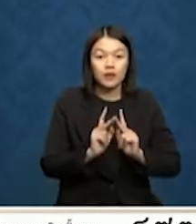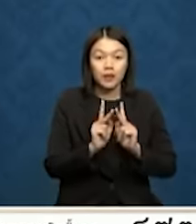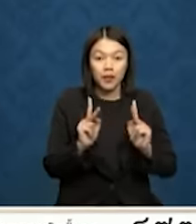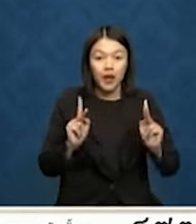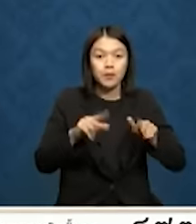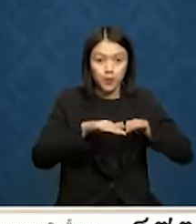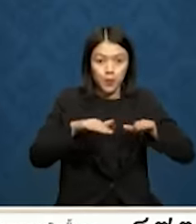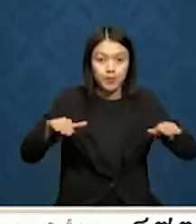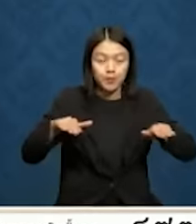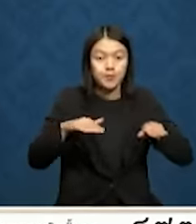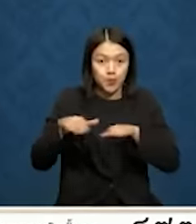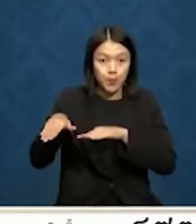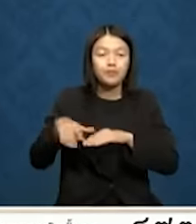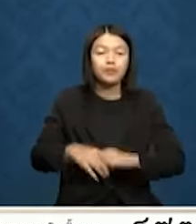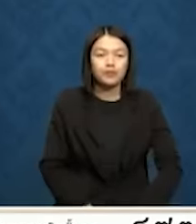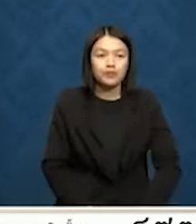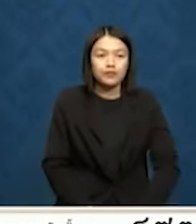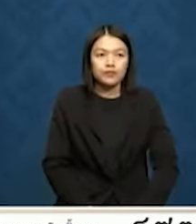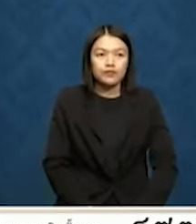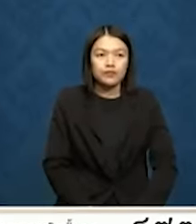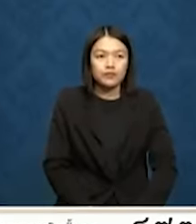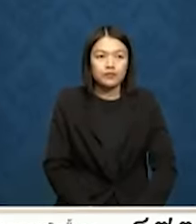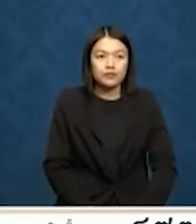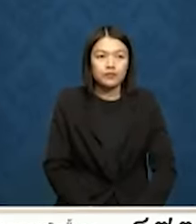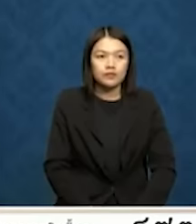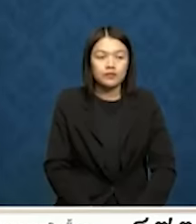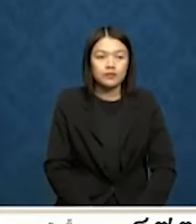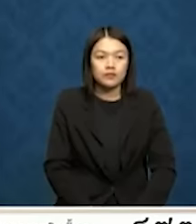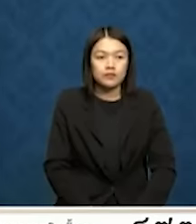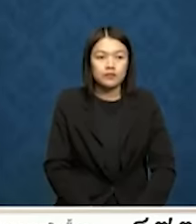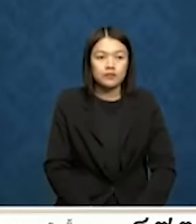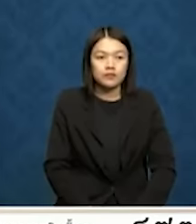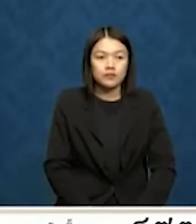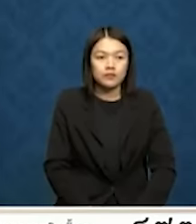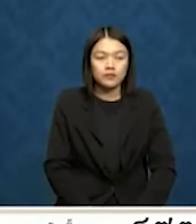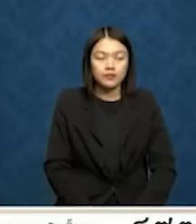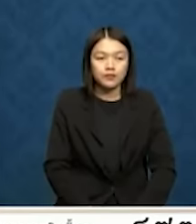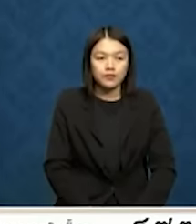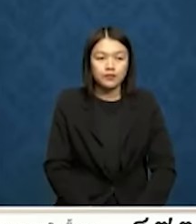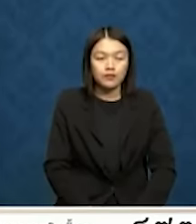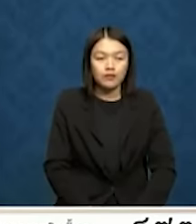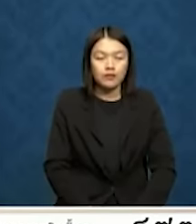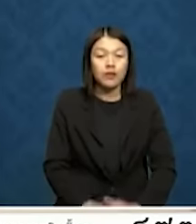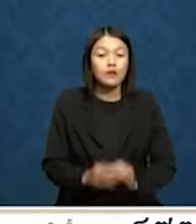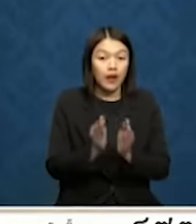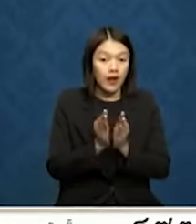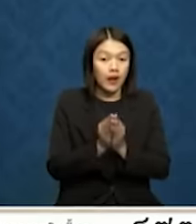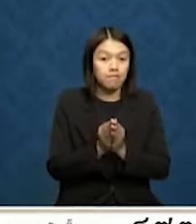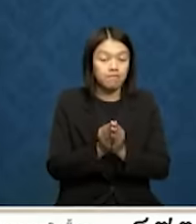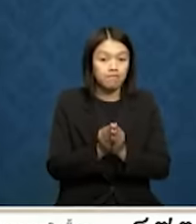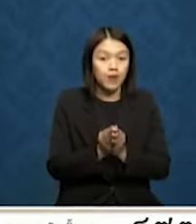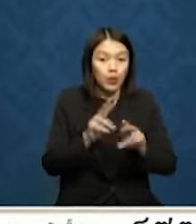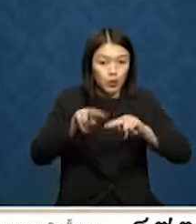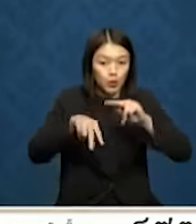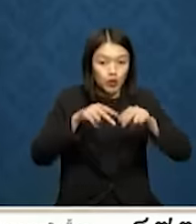นะฮะขอเชิญกรรมการรับคะแนนมาพร้อมแล้วนะครับก่อนจะลงมตินะครับผมขอตรวจส